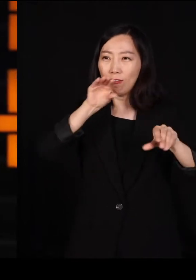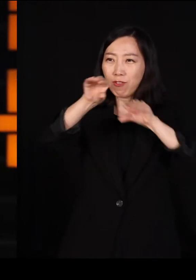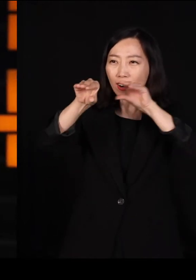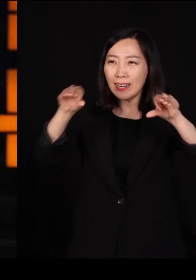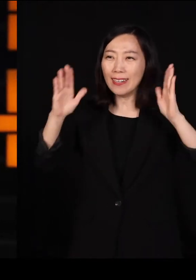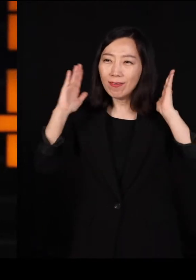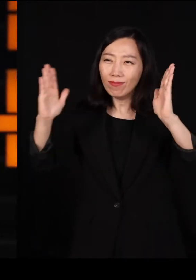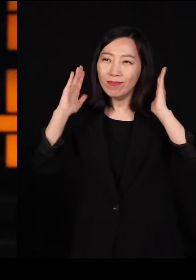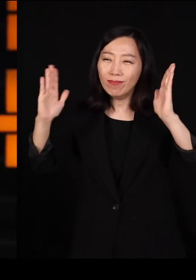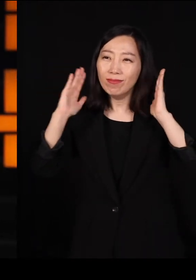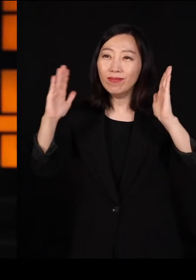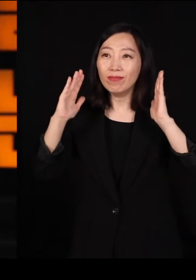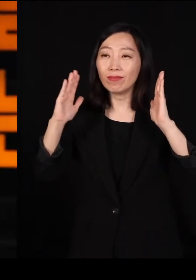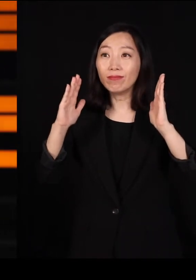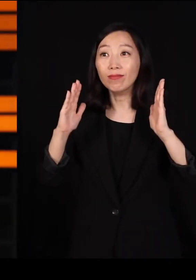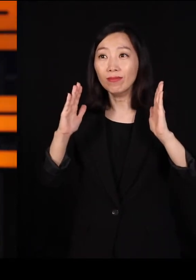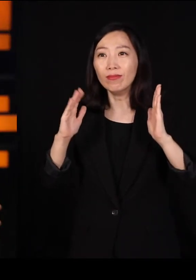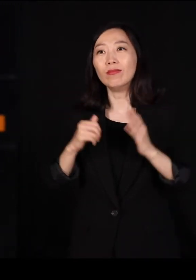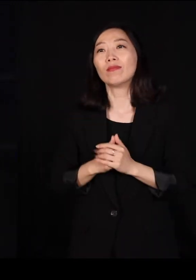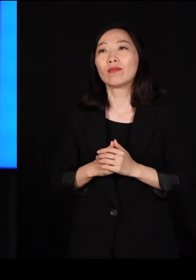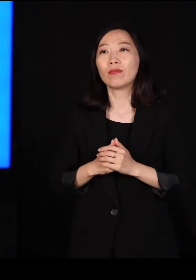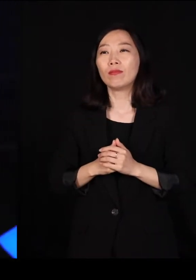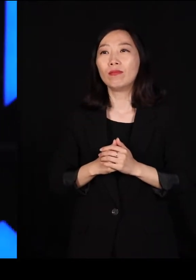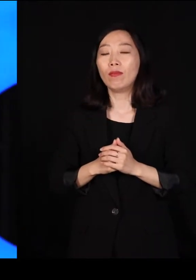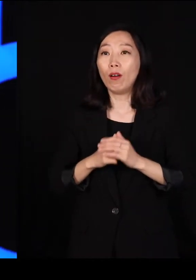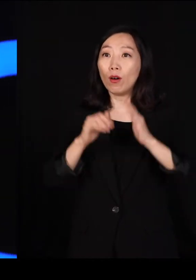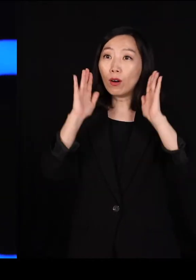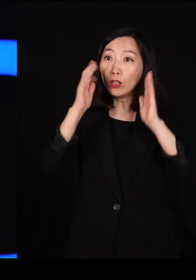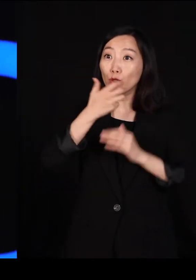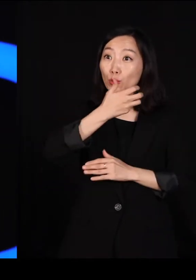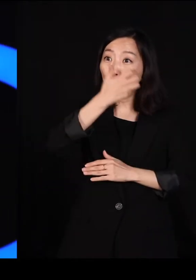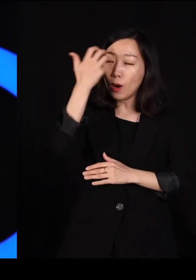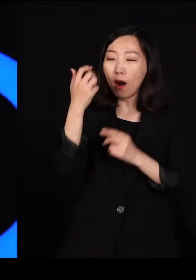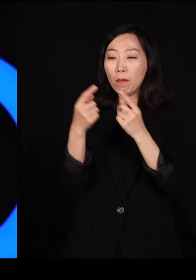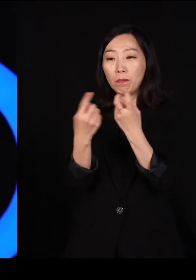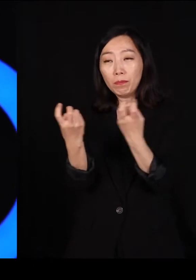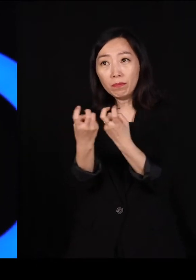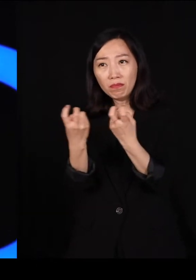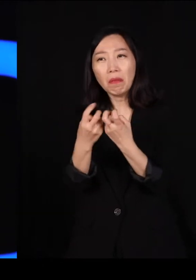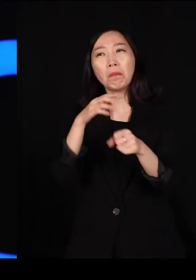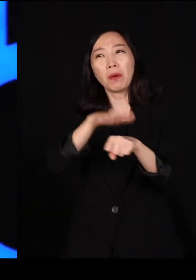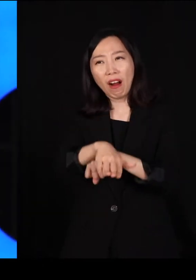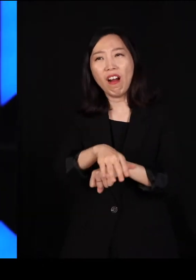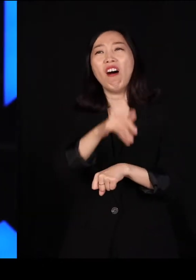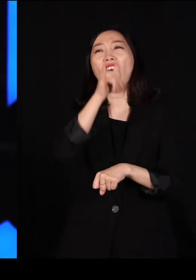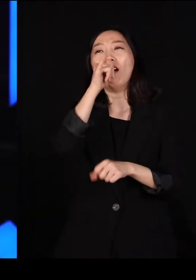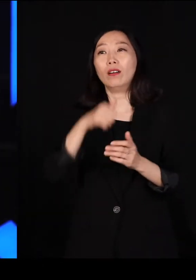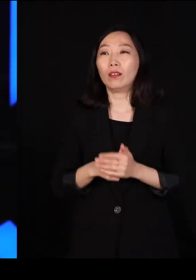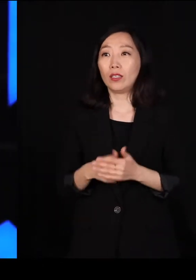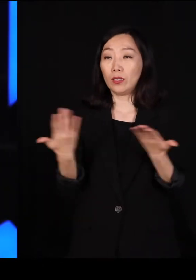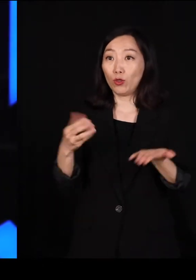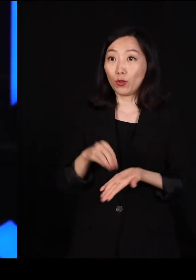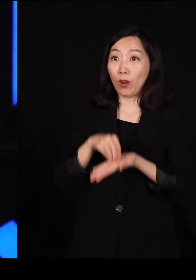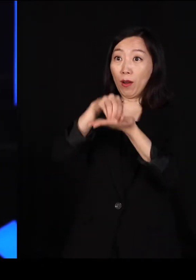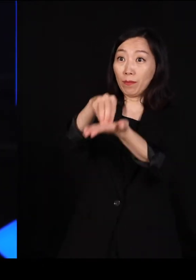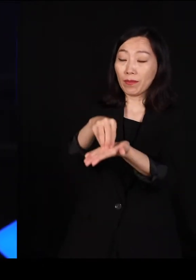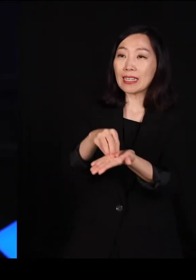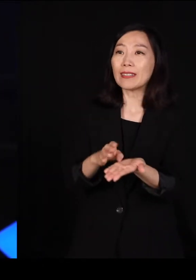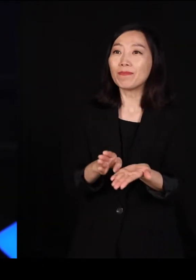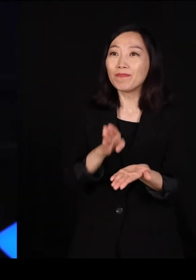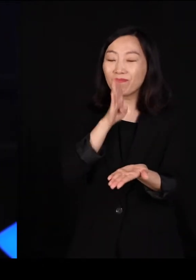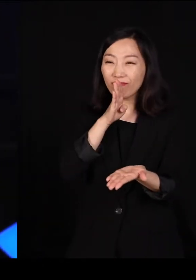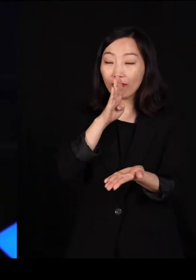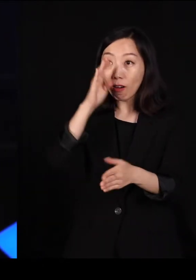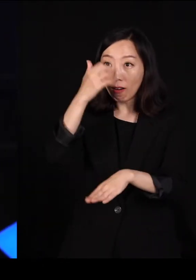해버리겠죠. 그게 그들이 말하는 꿈을 이루는 방법이라고 하잖아요. 그래서 이렇게 했는데 취업을